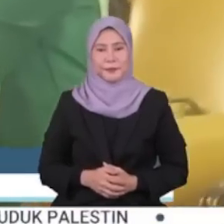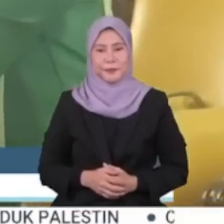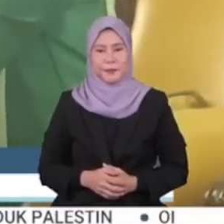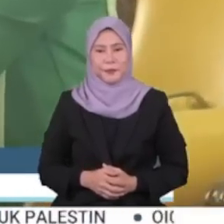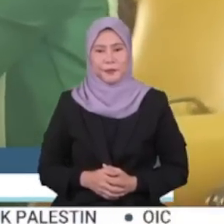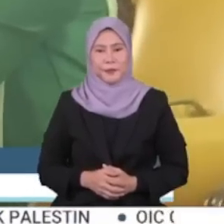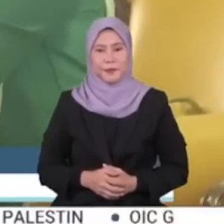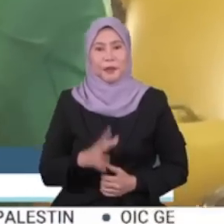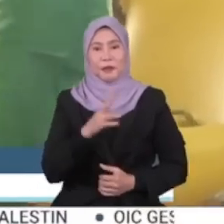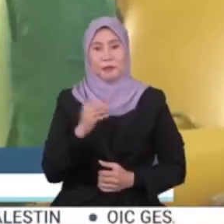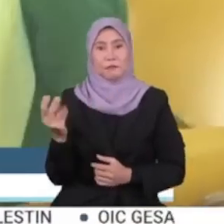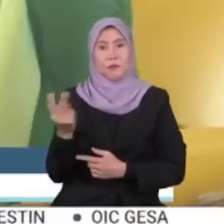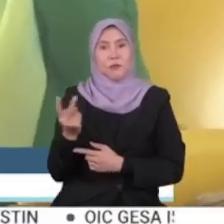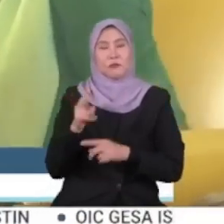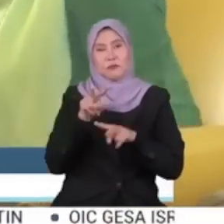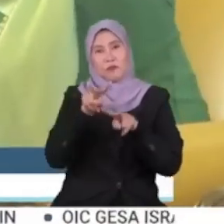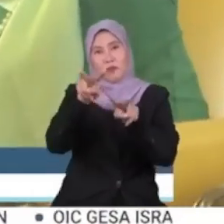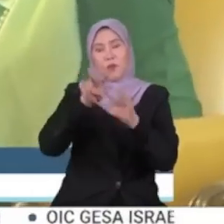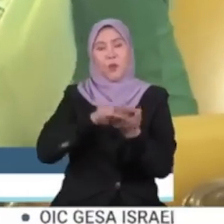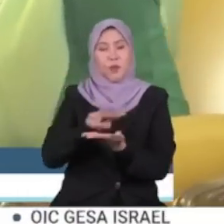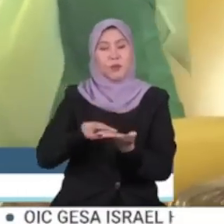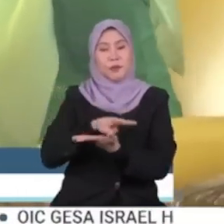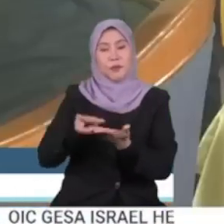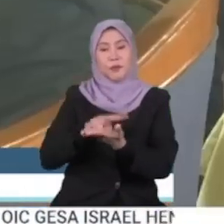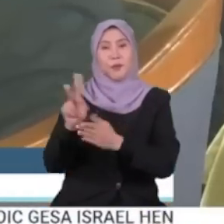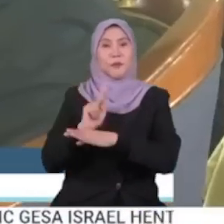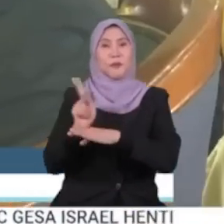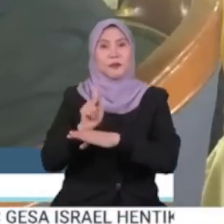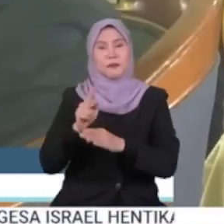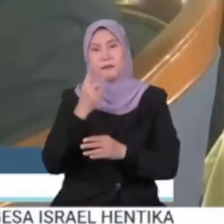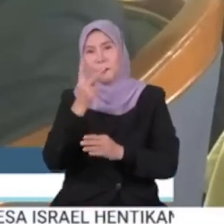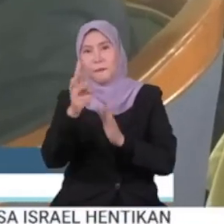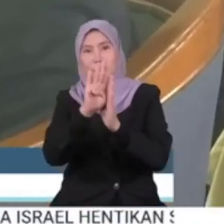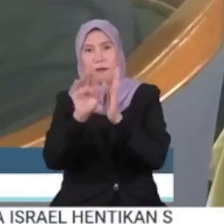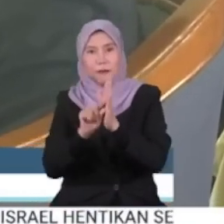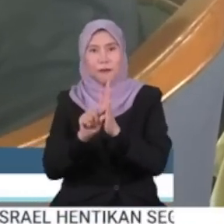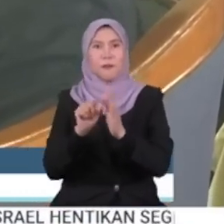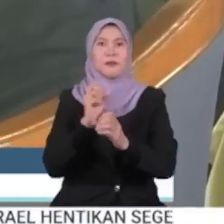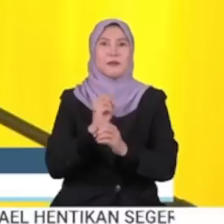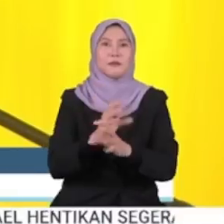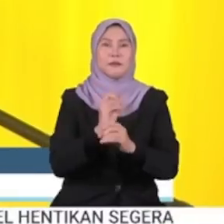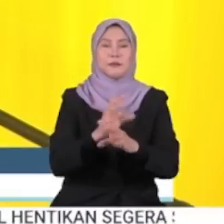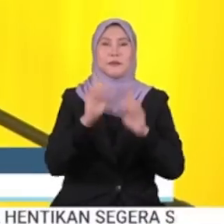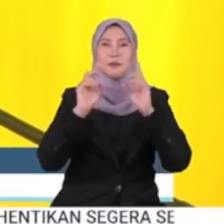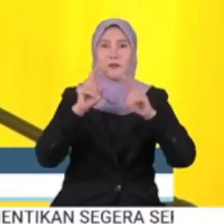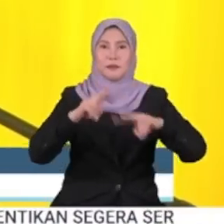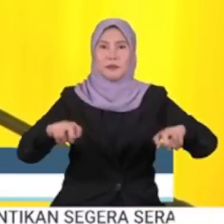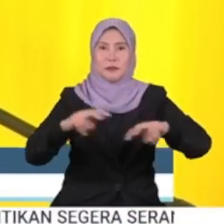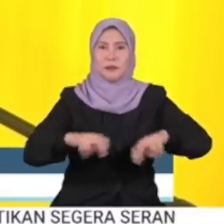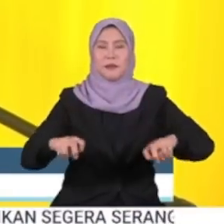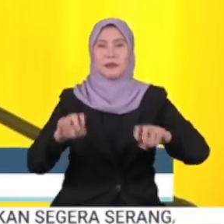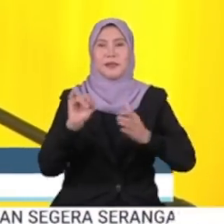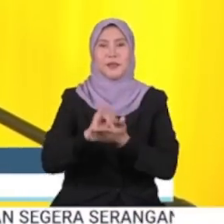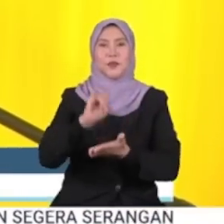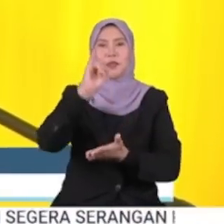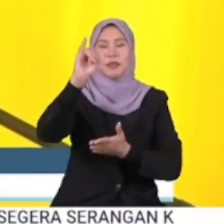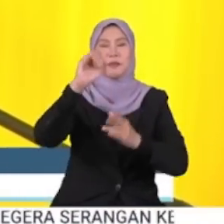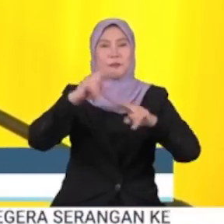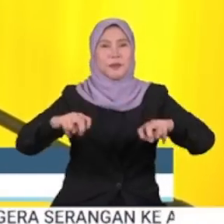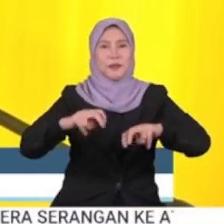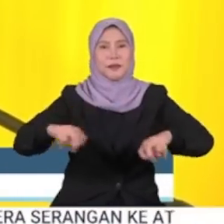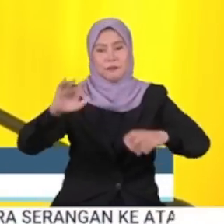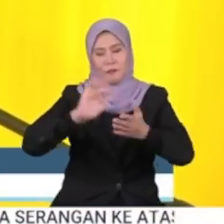Dalam majlis itu, baginda berkenan menonton tayangan video korporat yang memaparkan latar belakang dan usaha pendidikan dijalankan institusi